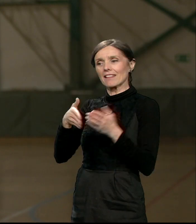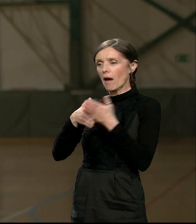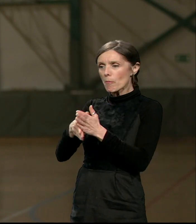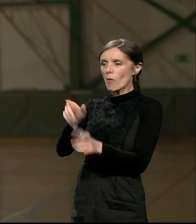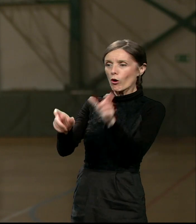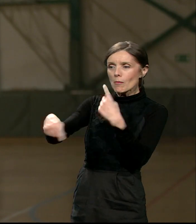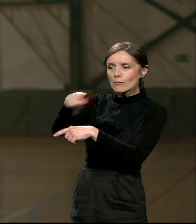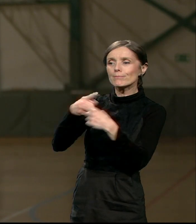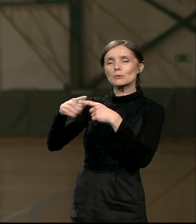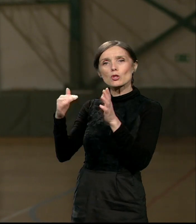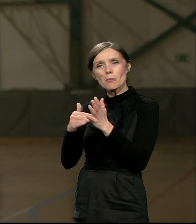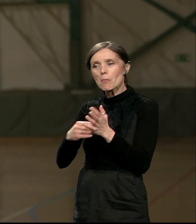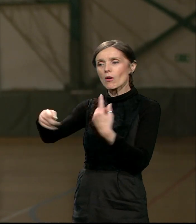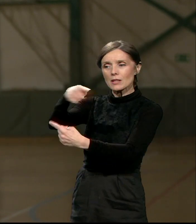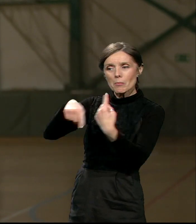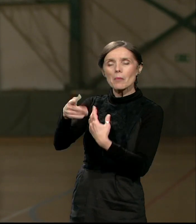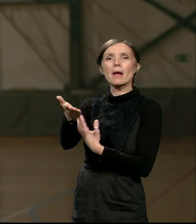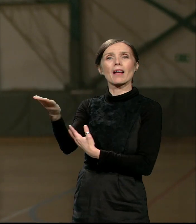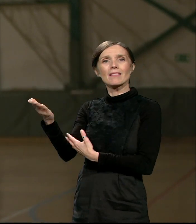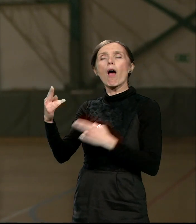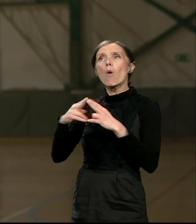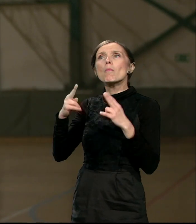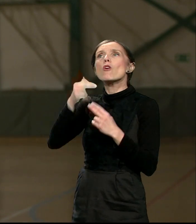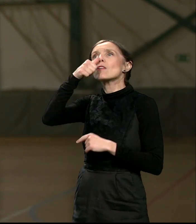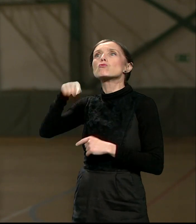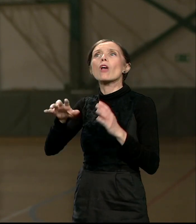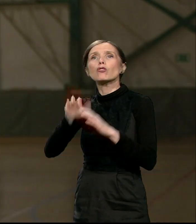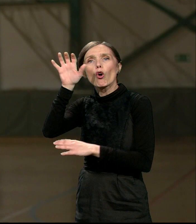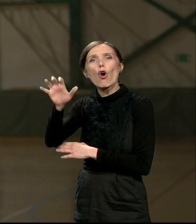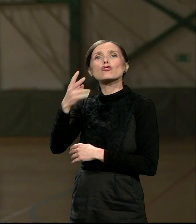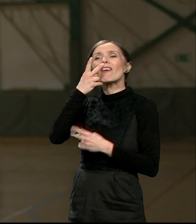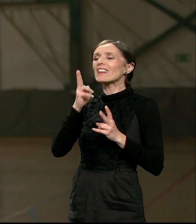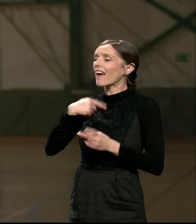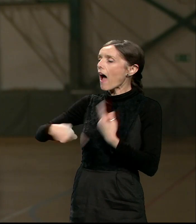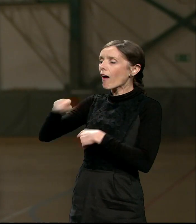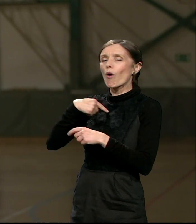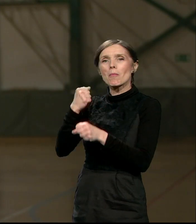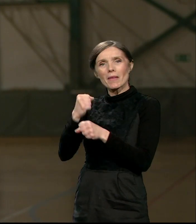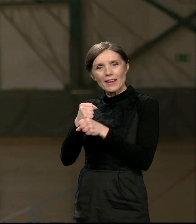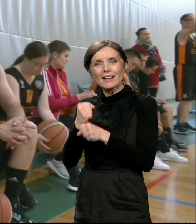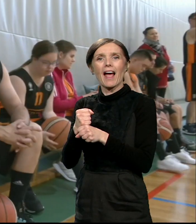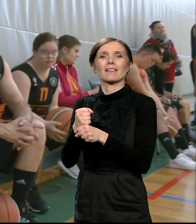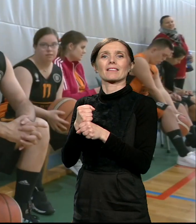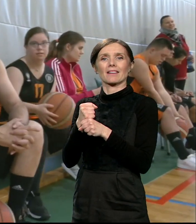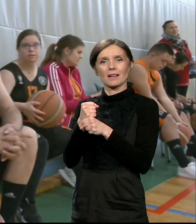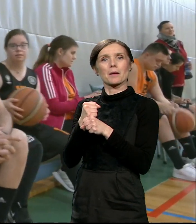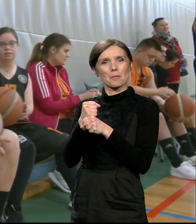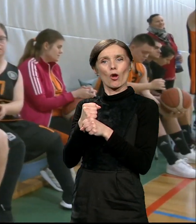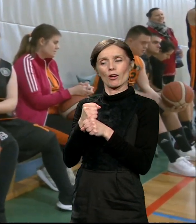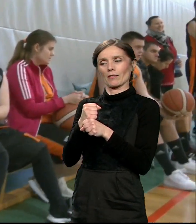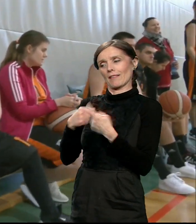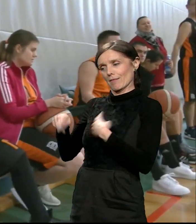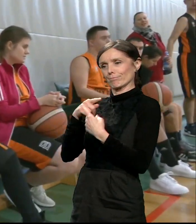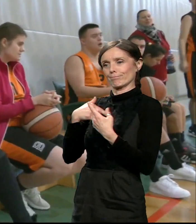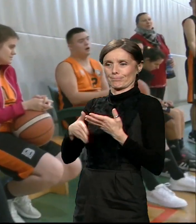da upoznaju košarku, da vide neki naš specifičan rad i da time njima